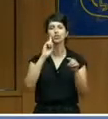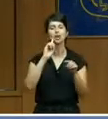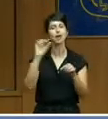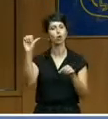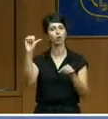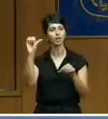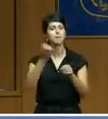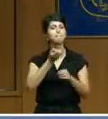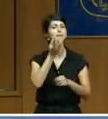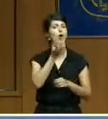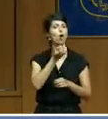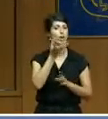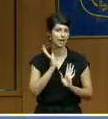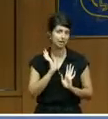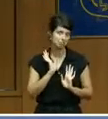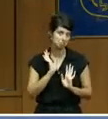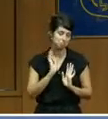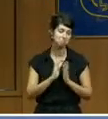פרחוני.